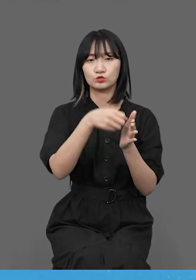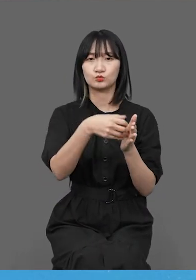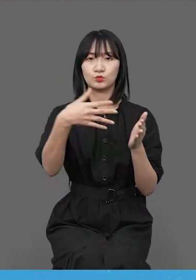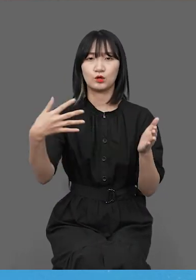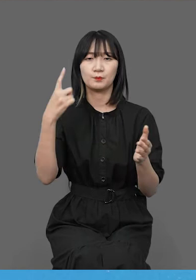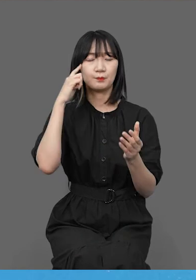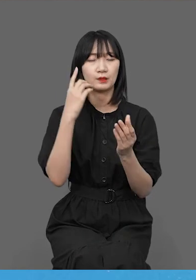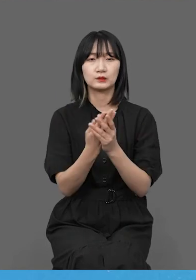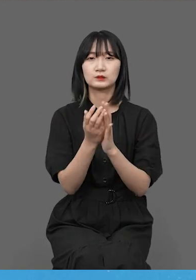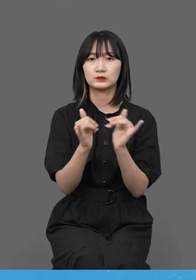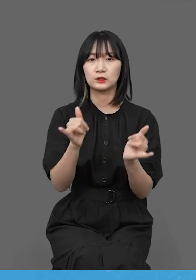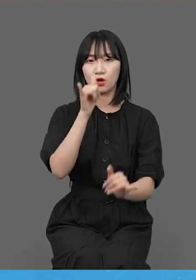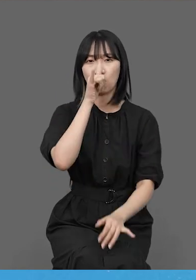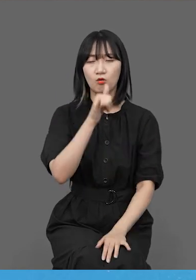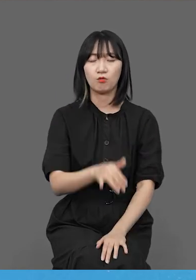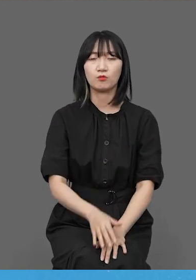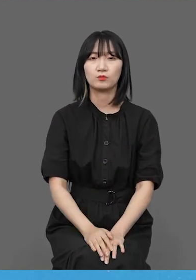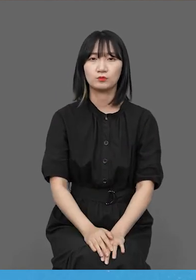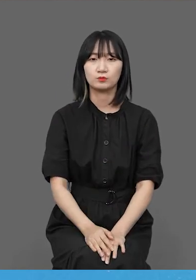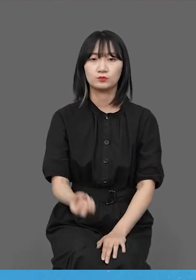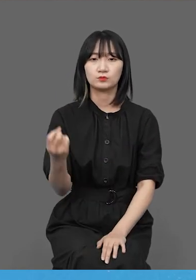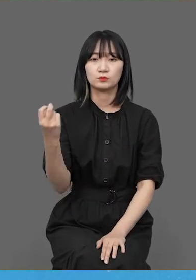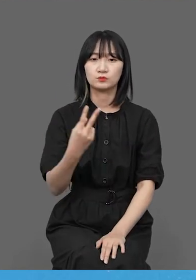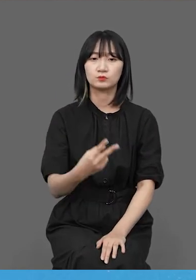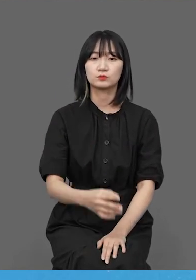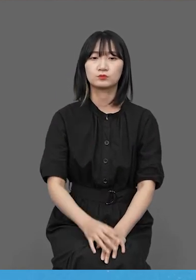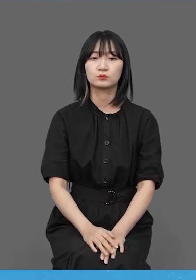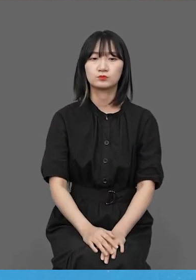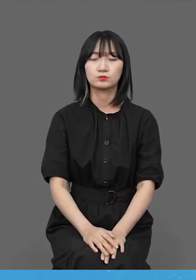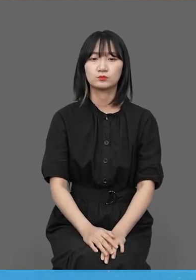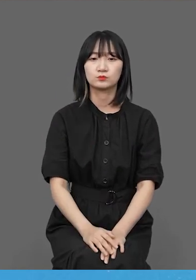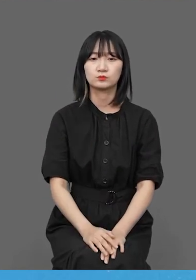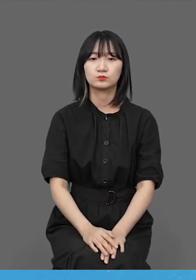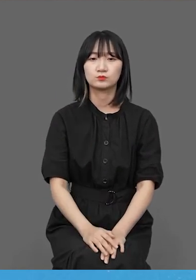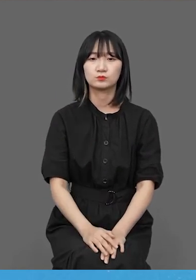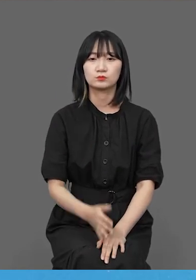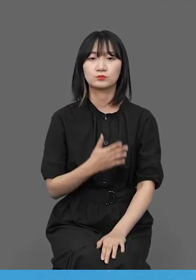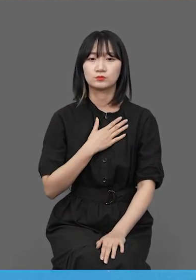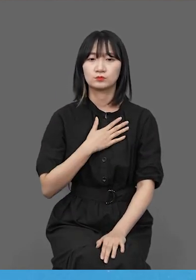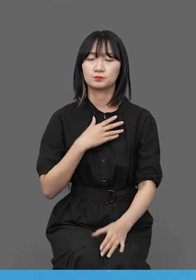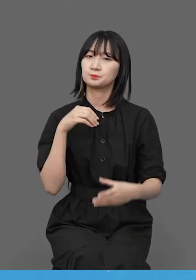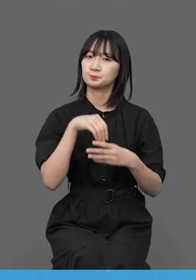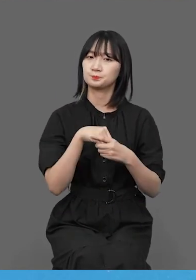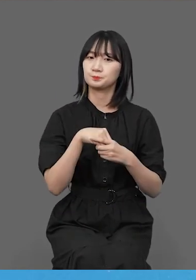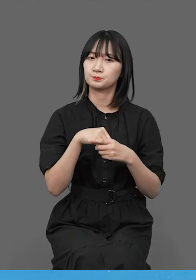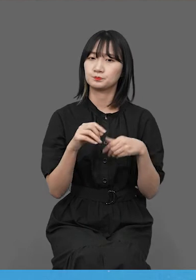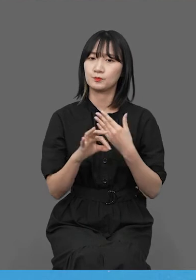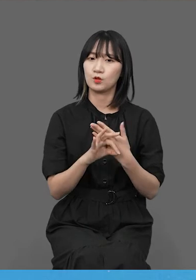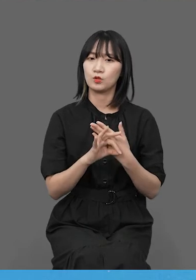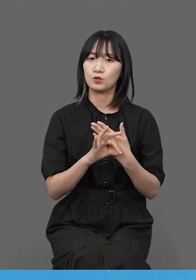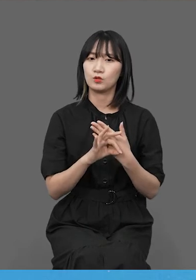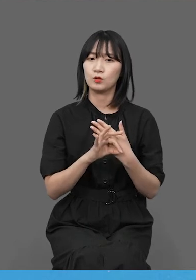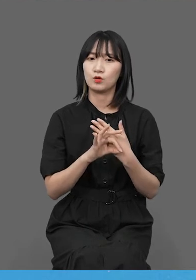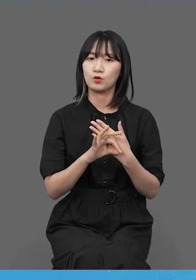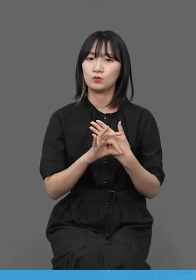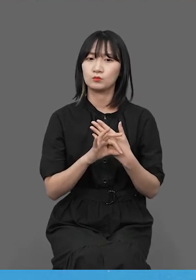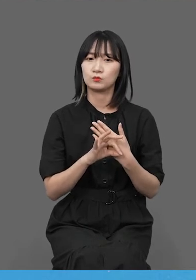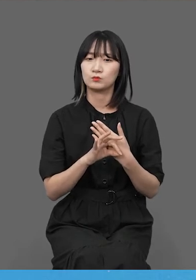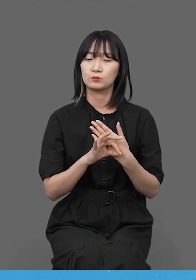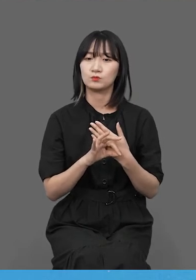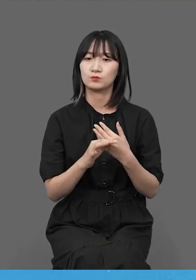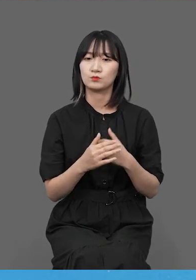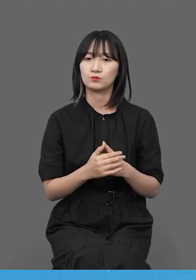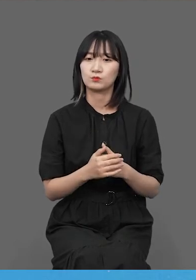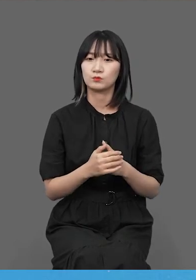학자들을 또 우리가 볼 수 있거든요. 그 다음에 저는 만약에 소속된다면 여기 회색,